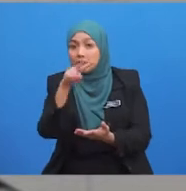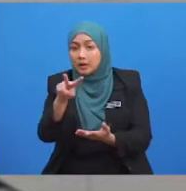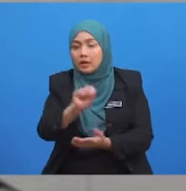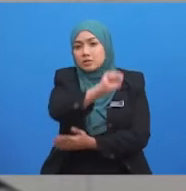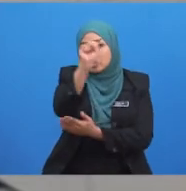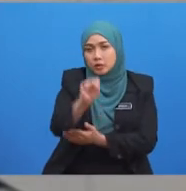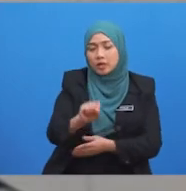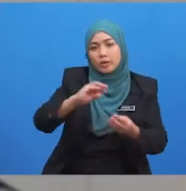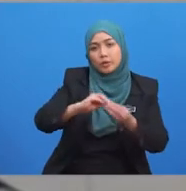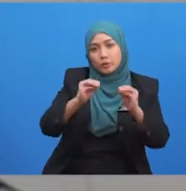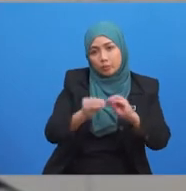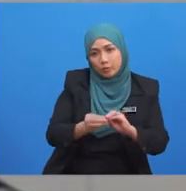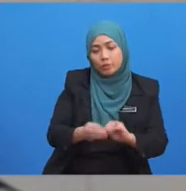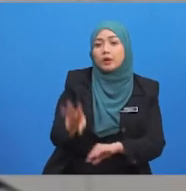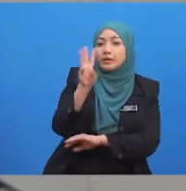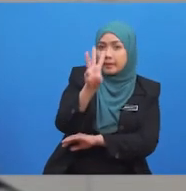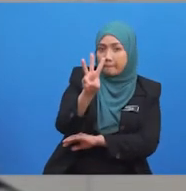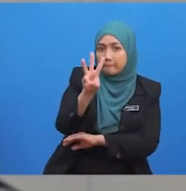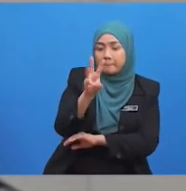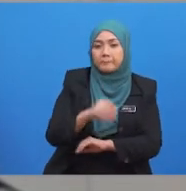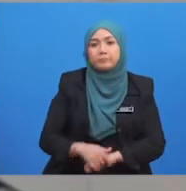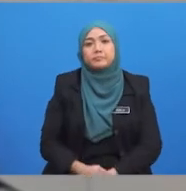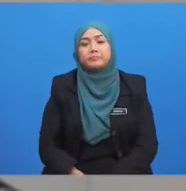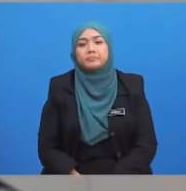Perhatikan soalan ini di skrin TV anda.